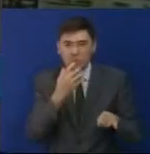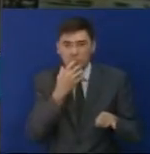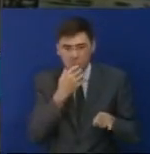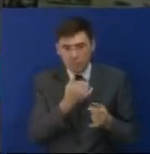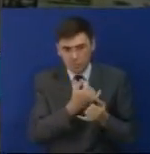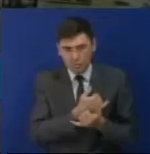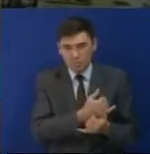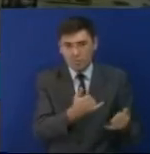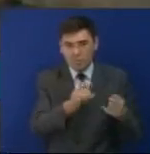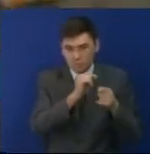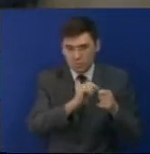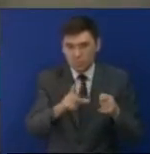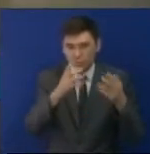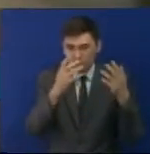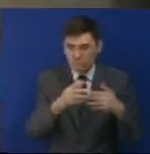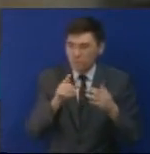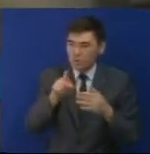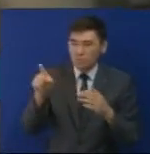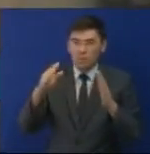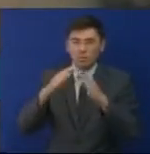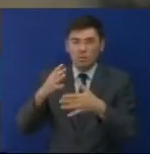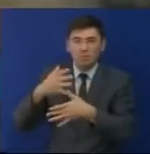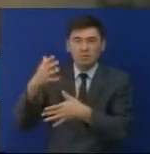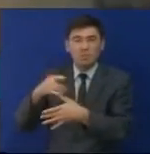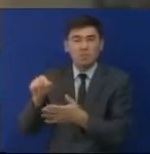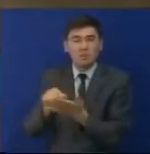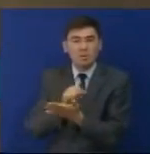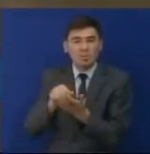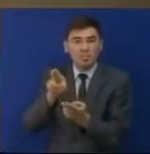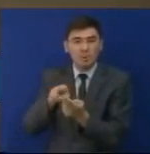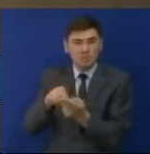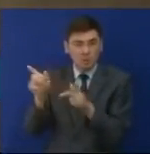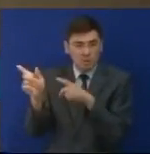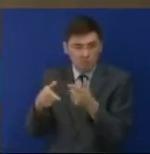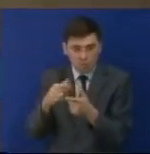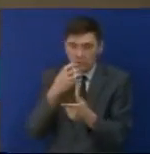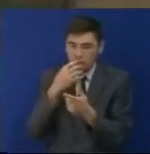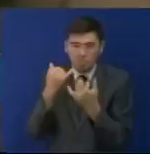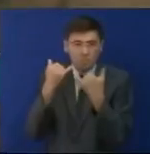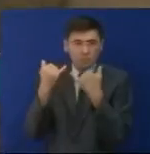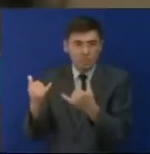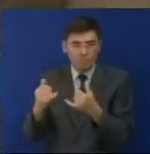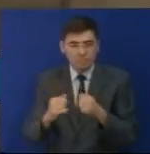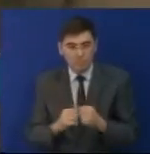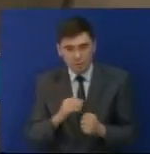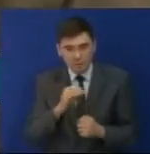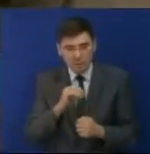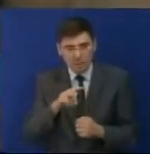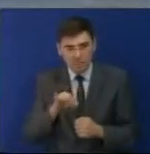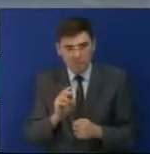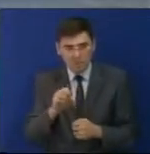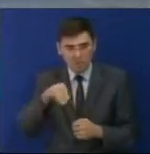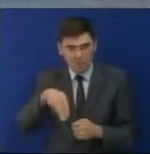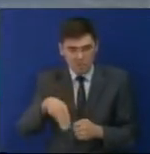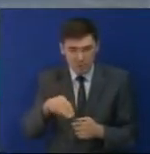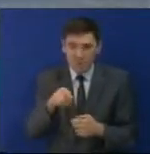көп қабатты үйлерді жылумен қамтылмақ. Айта кетерлігі осыған дейін пешпен жылынып келген Силикат кентінің тұрғындарда биыл